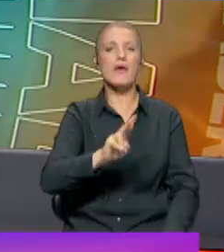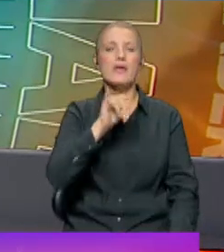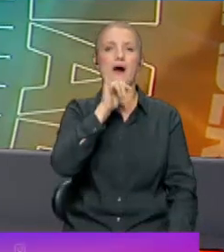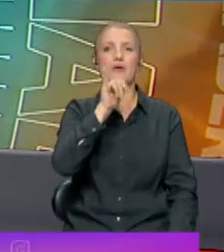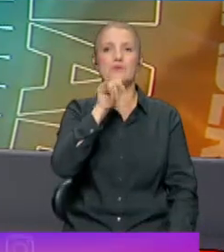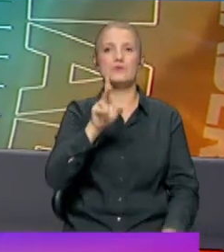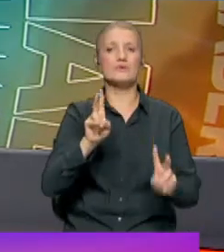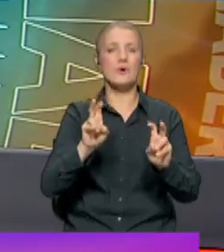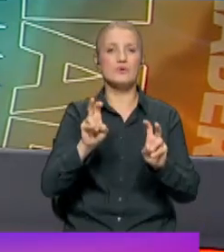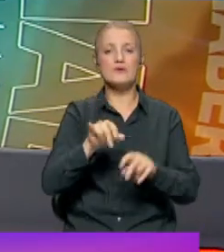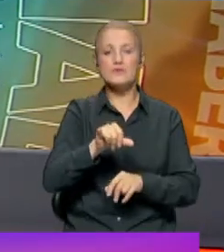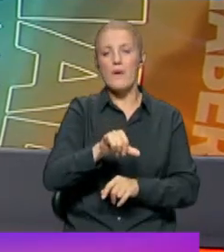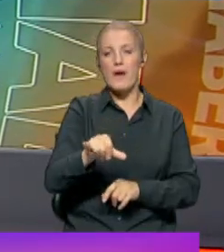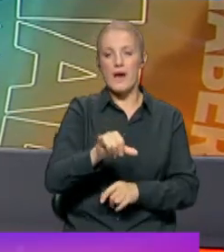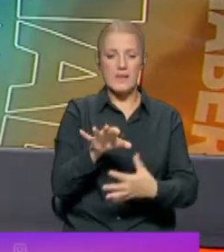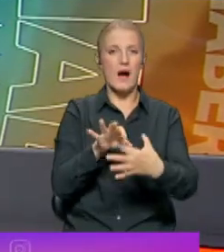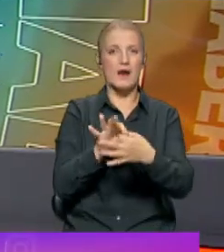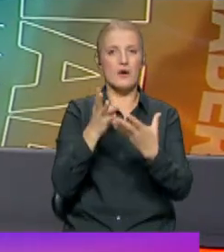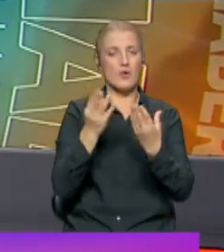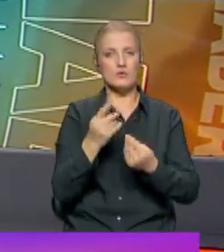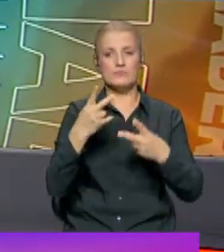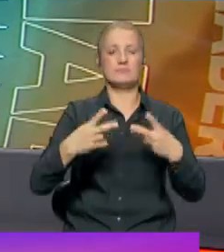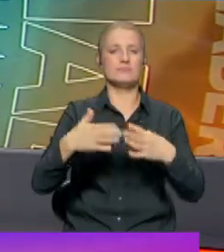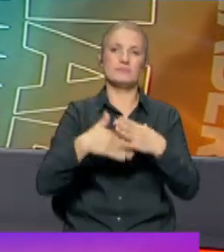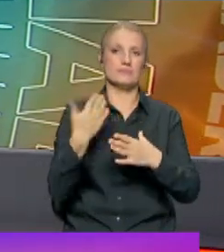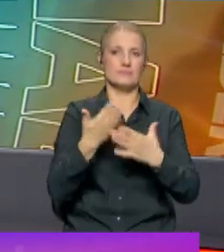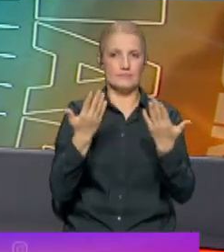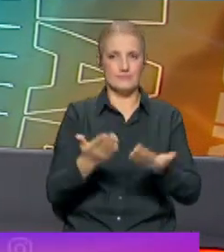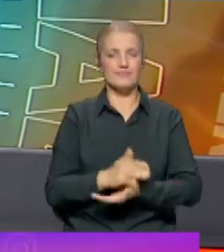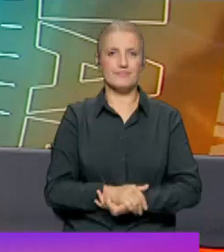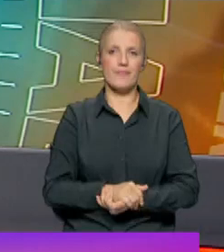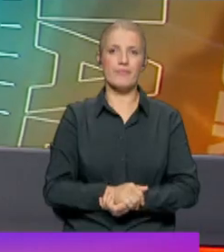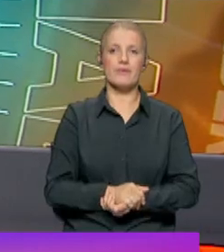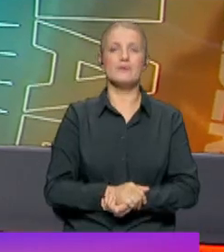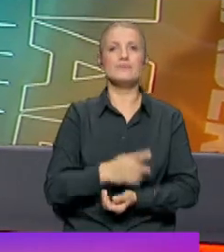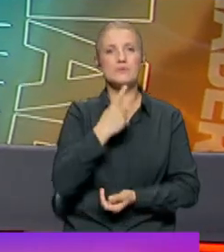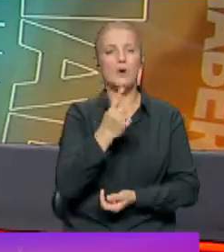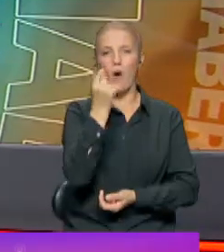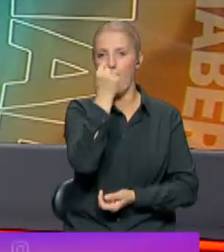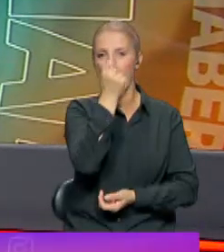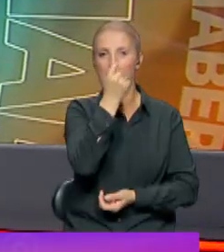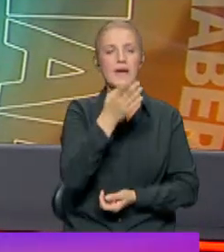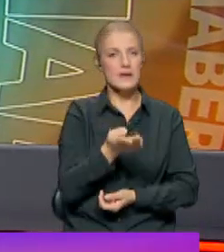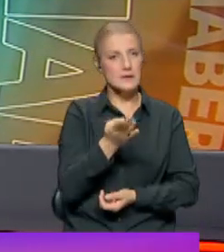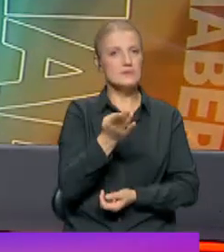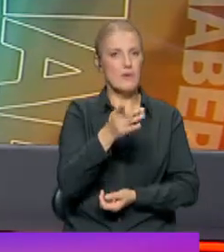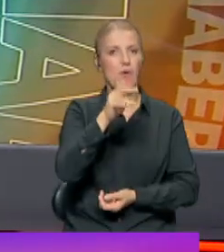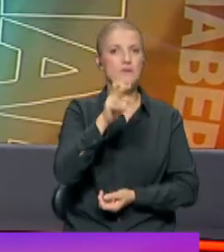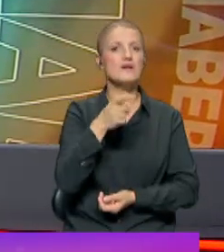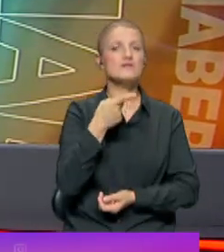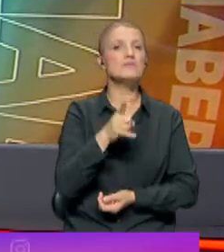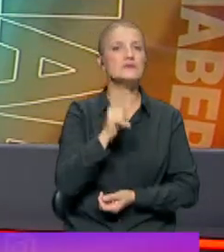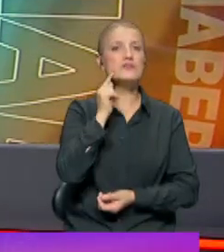17ağustos meselesiyle de çok yakından ilgili olduğunu söylüyorlar gönderdikleri mesajlar da Dile kolay 18 binin üzerinde